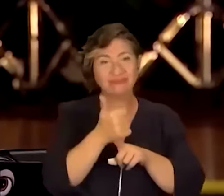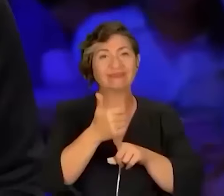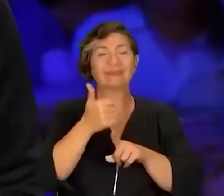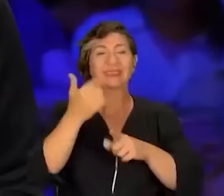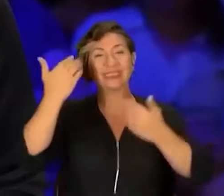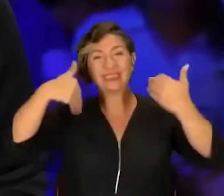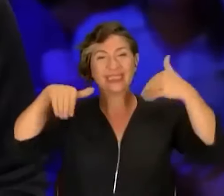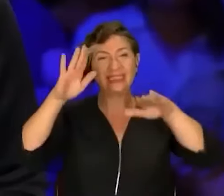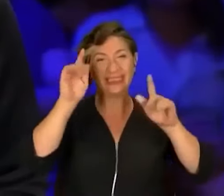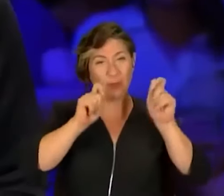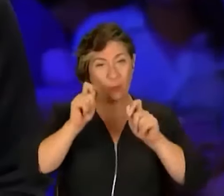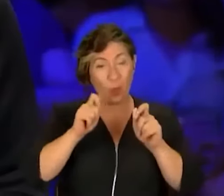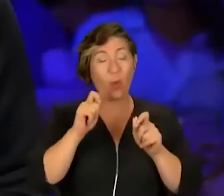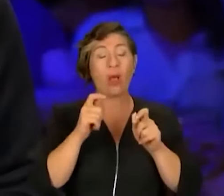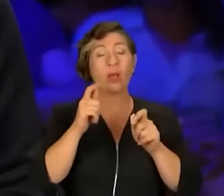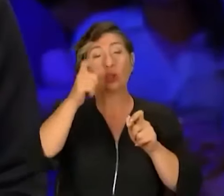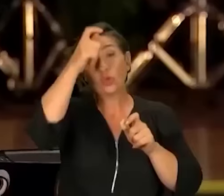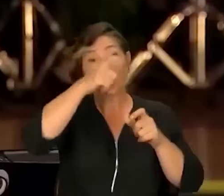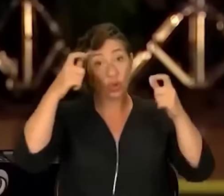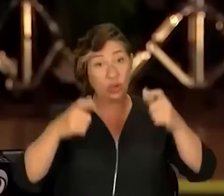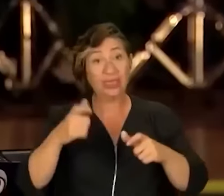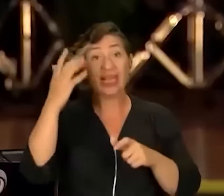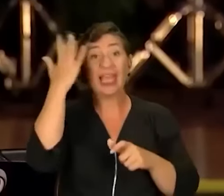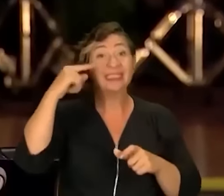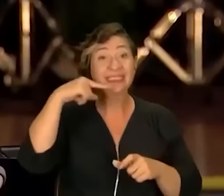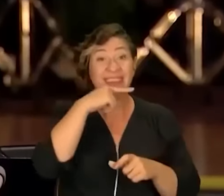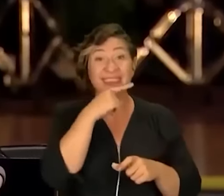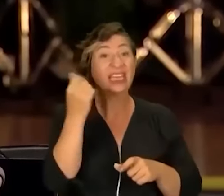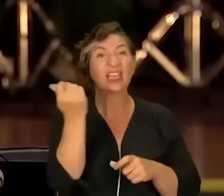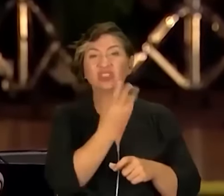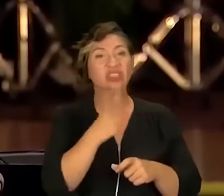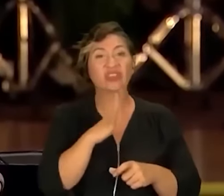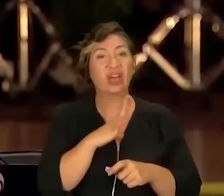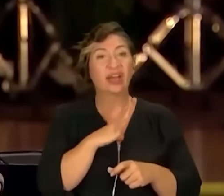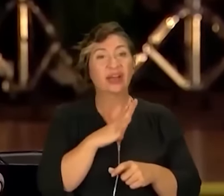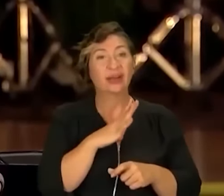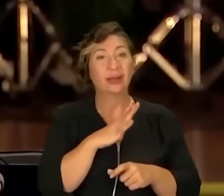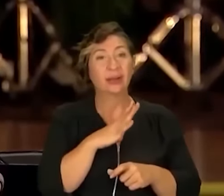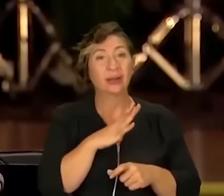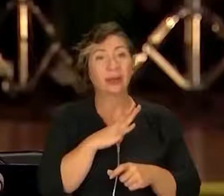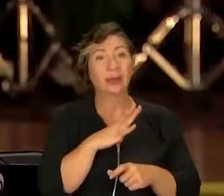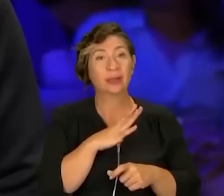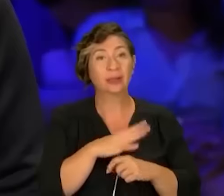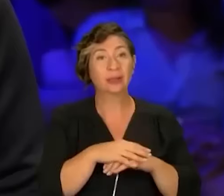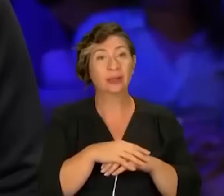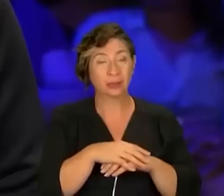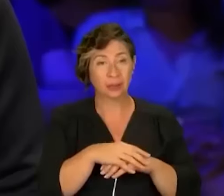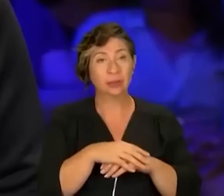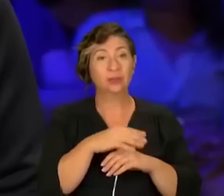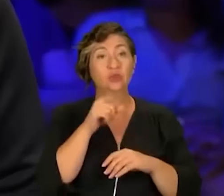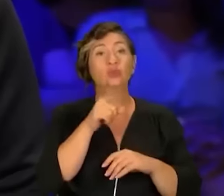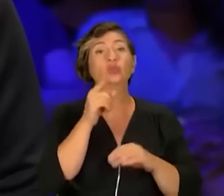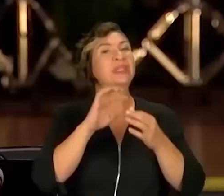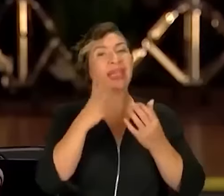ya da siyahi Dansçılar oynatıyor Ben dedim ki yani Türkiye'deki siyahilerin nüfusa oranı nedir Evet şu